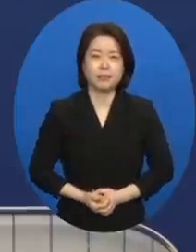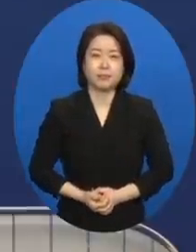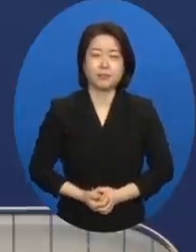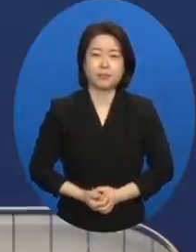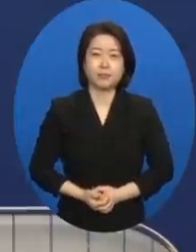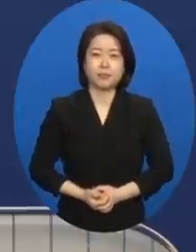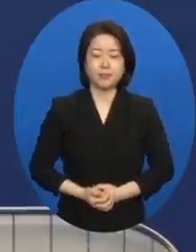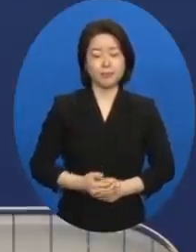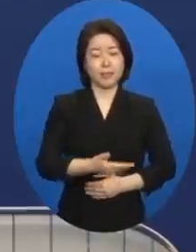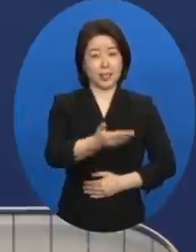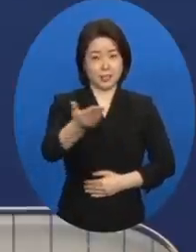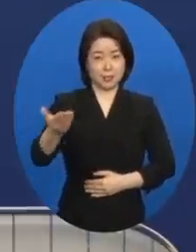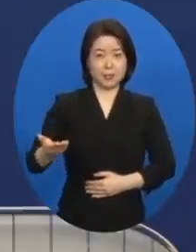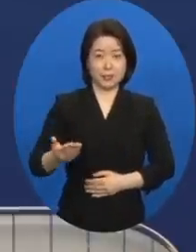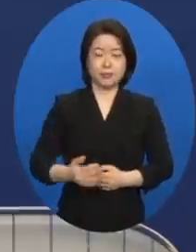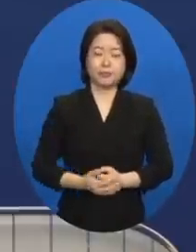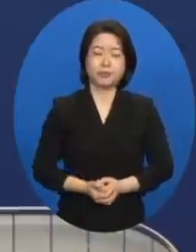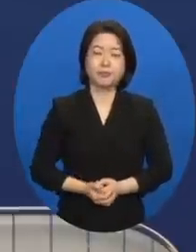여러분,